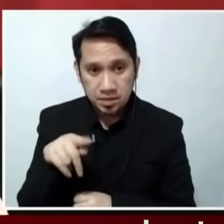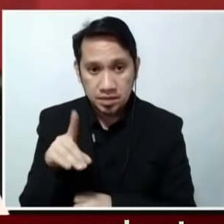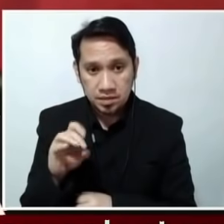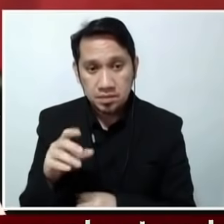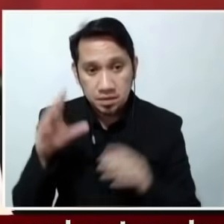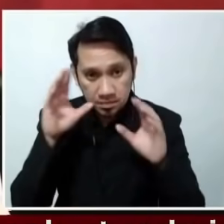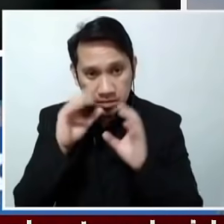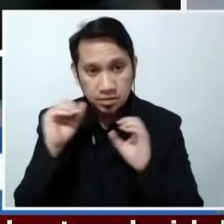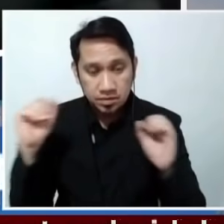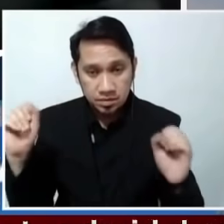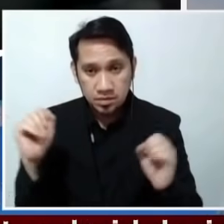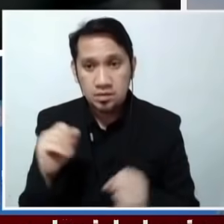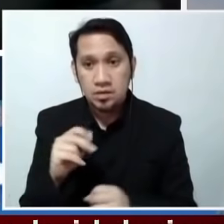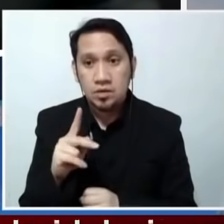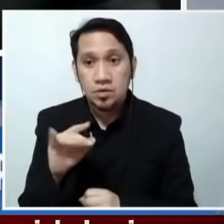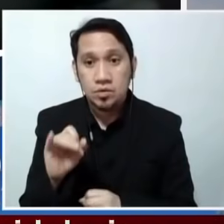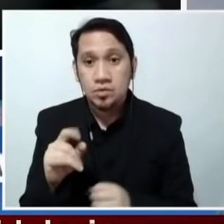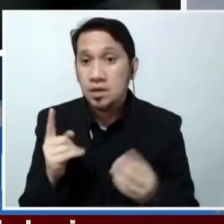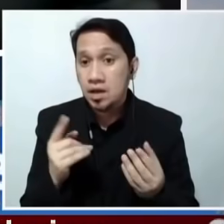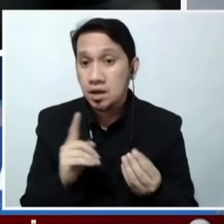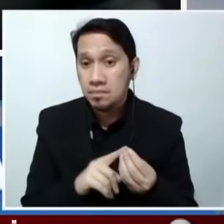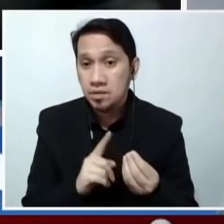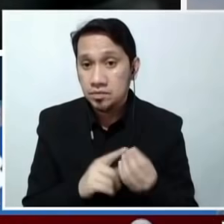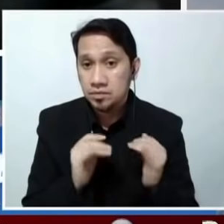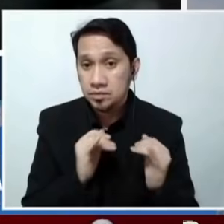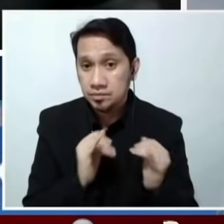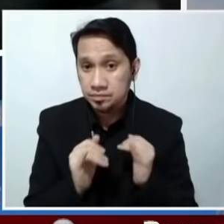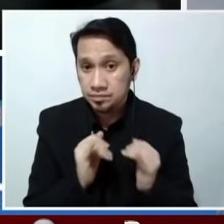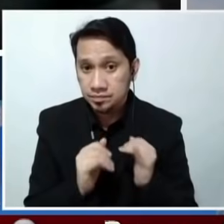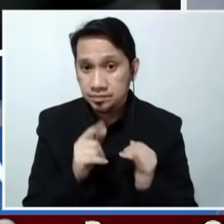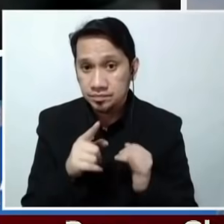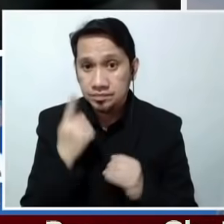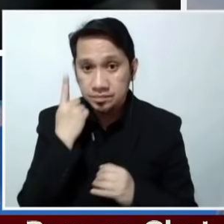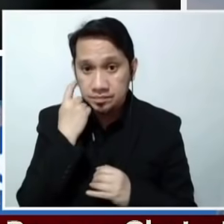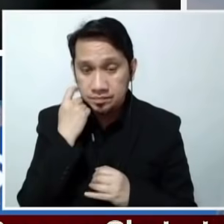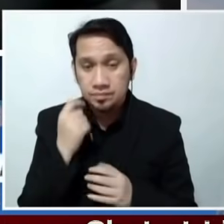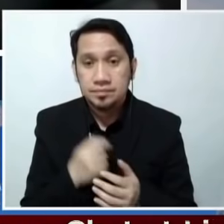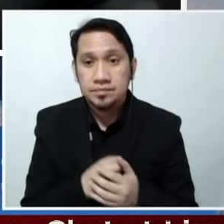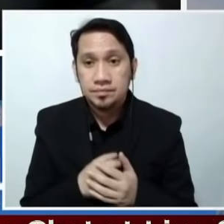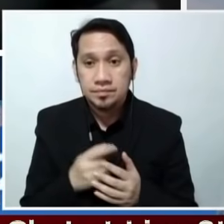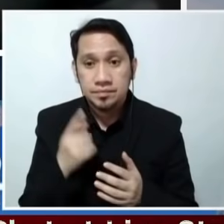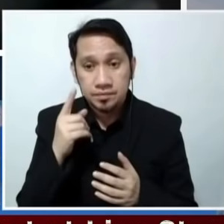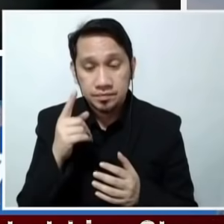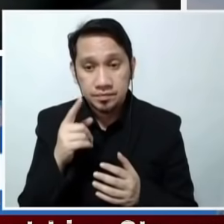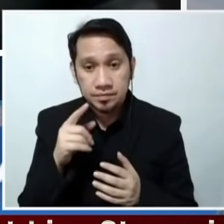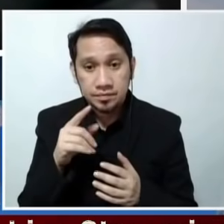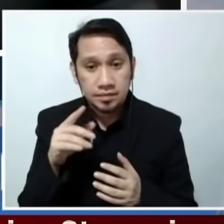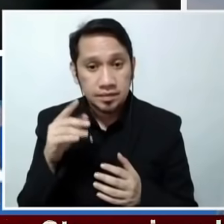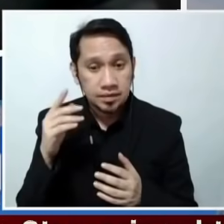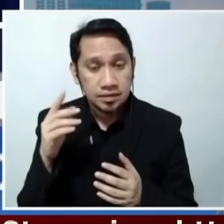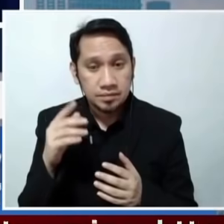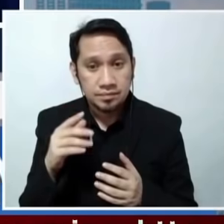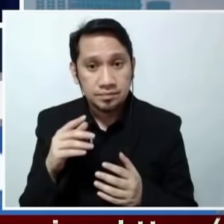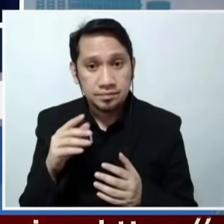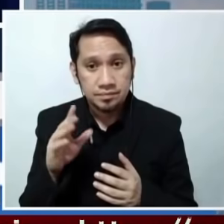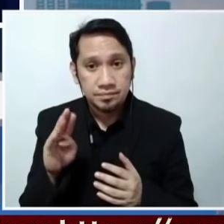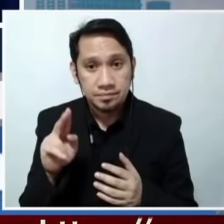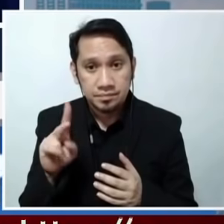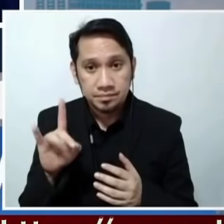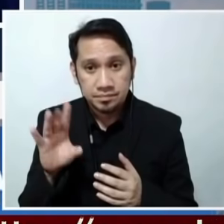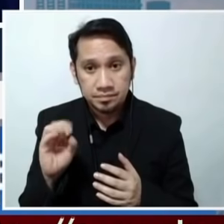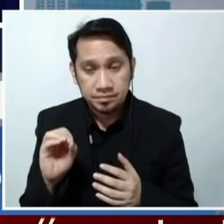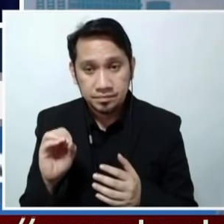President Alfonso Cusi sa panayam sa programang Daily Tribune Gising Na sa RJ Teleradio Bandido Channel.